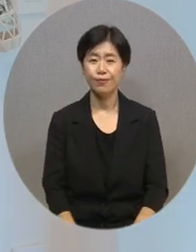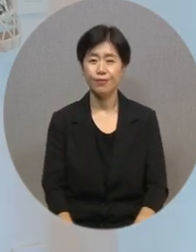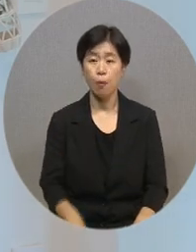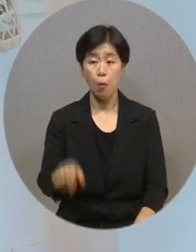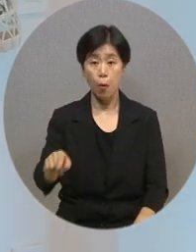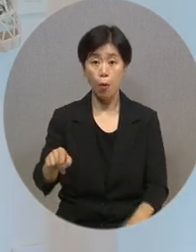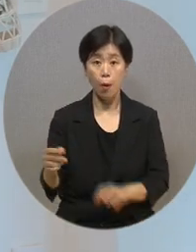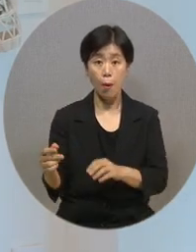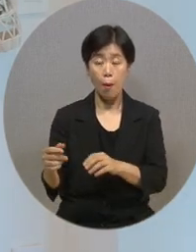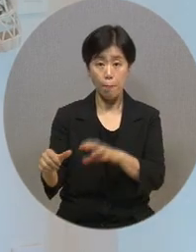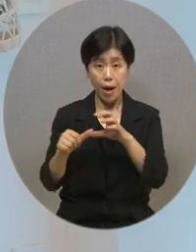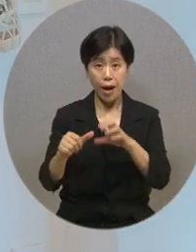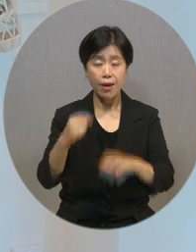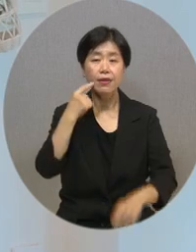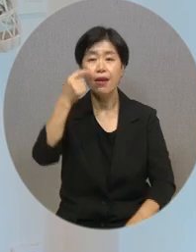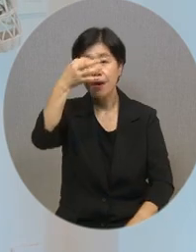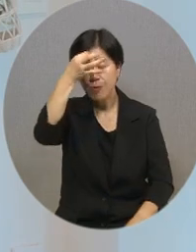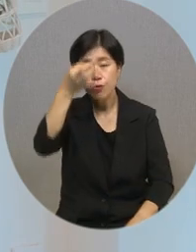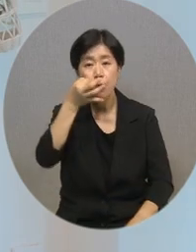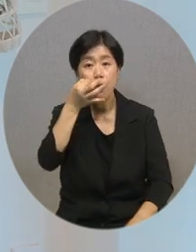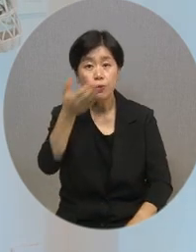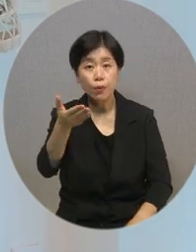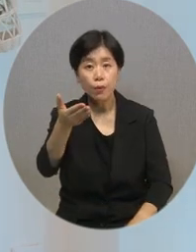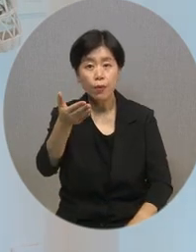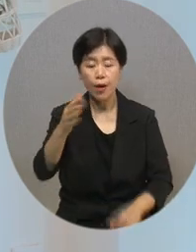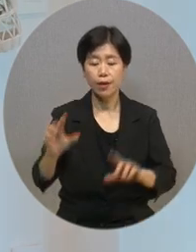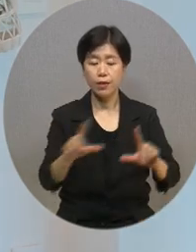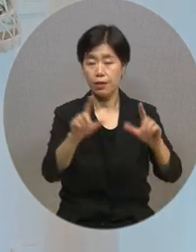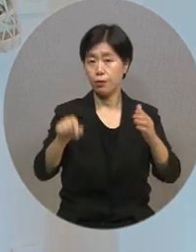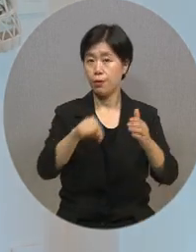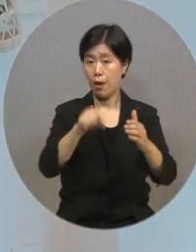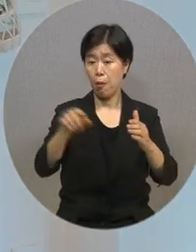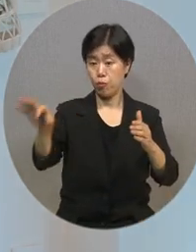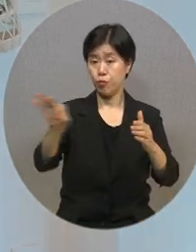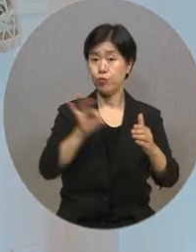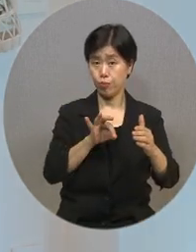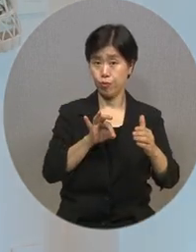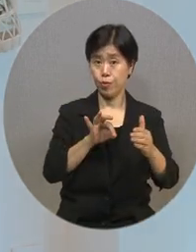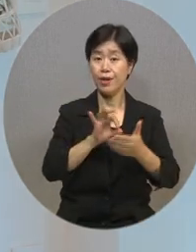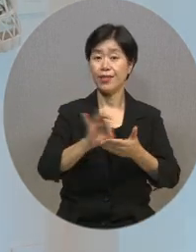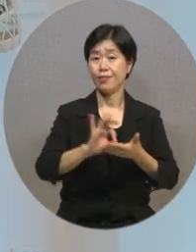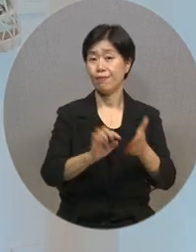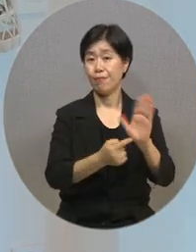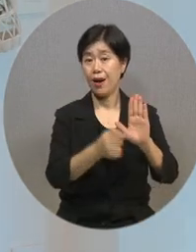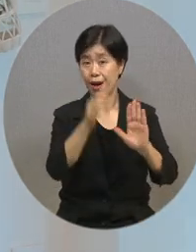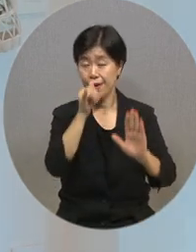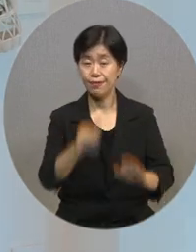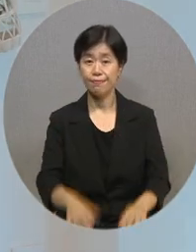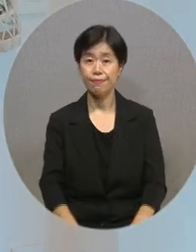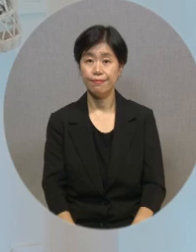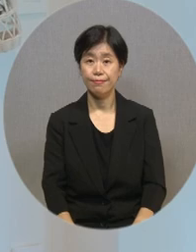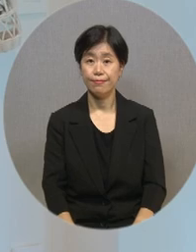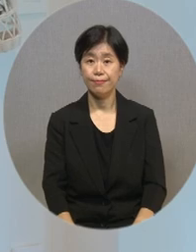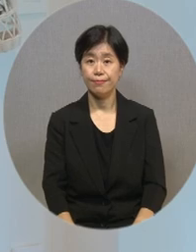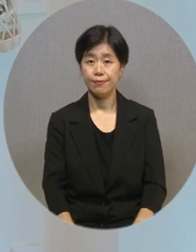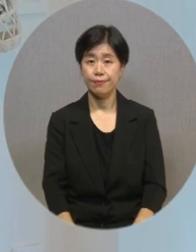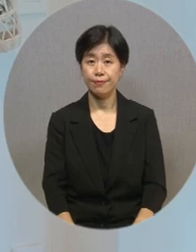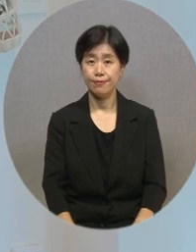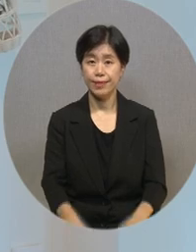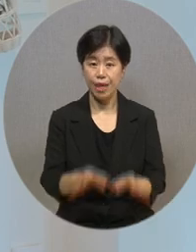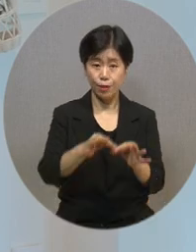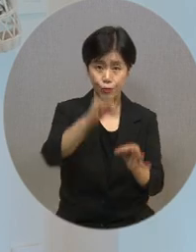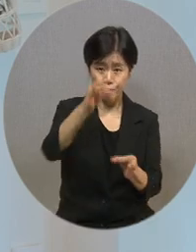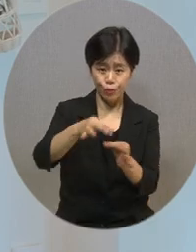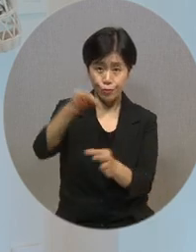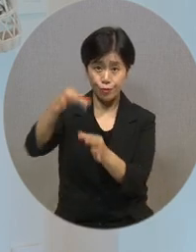보여줌으로써 자연이 곧 일상이 되고 치유가 되는 현상을 보여줍니다. 한 줄 한 줄